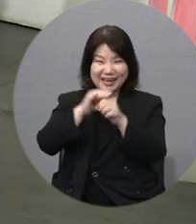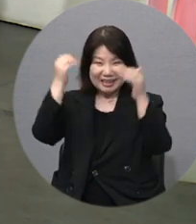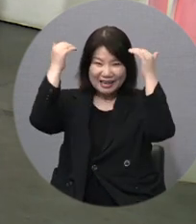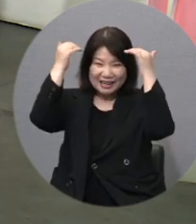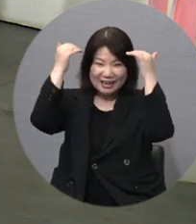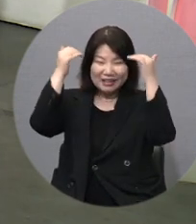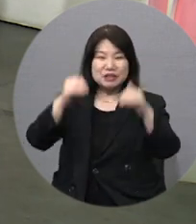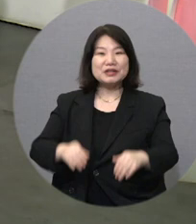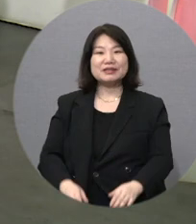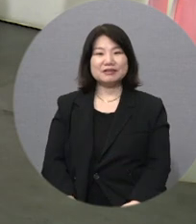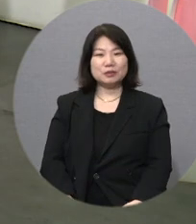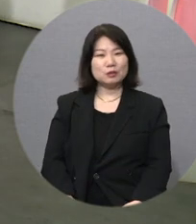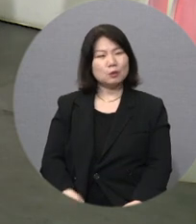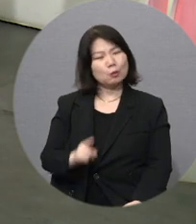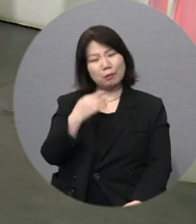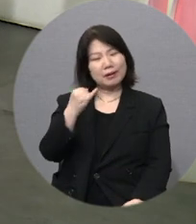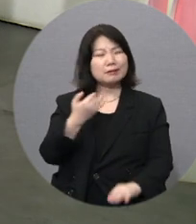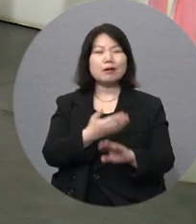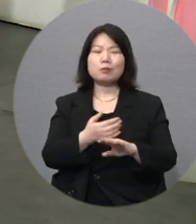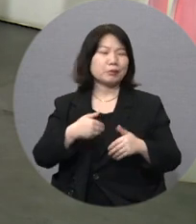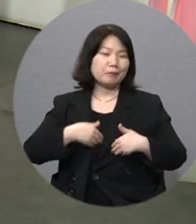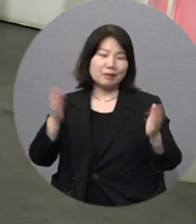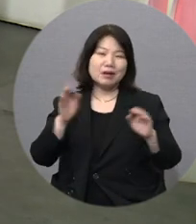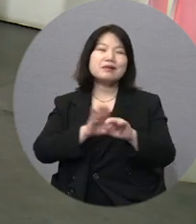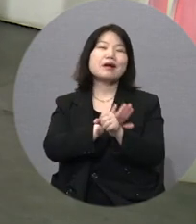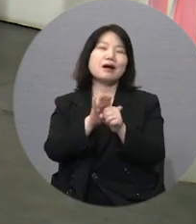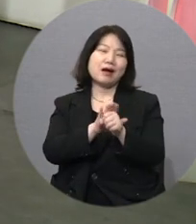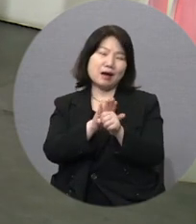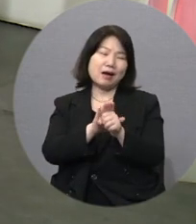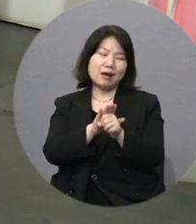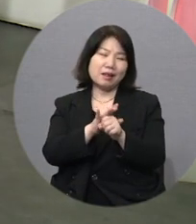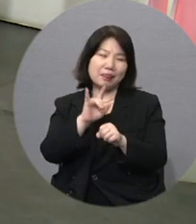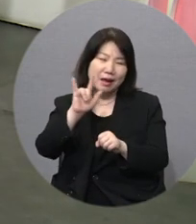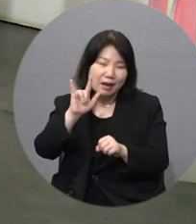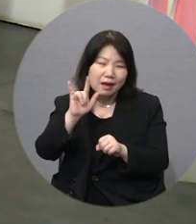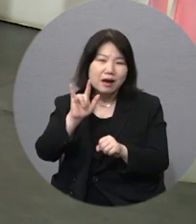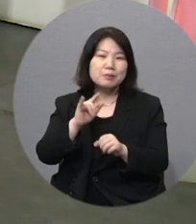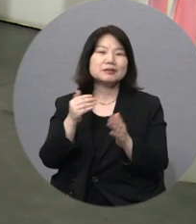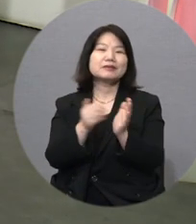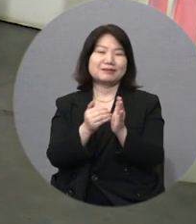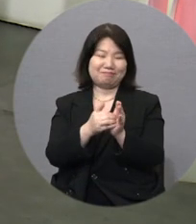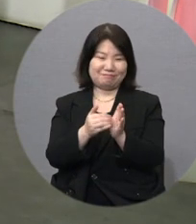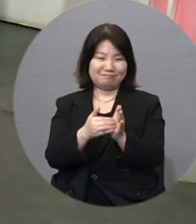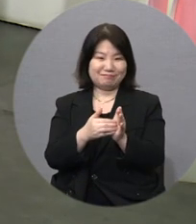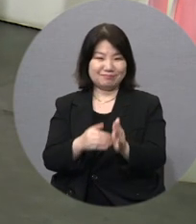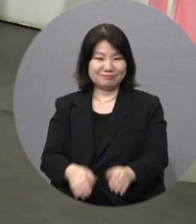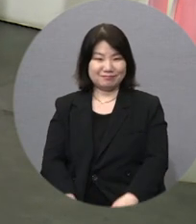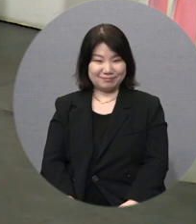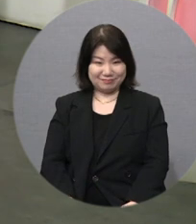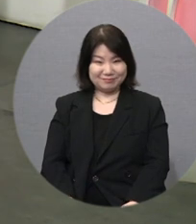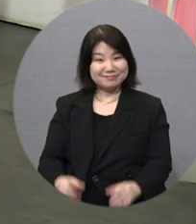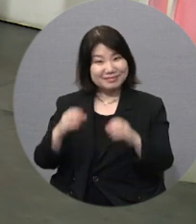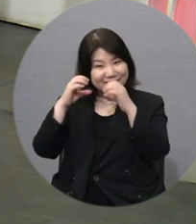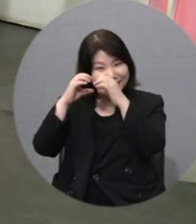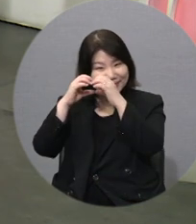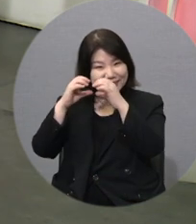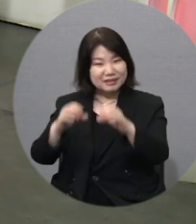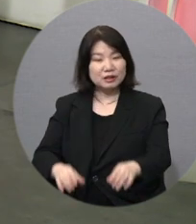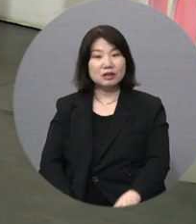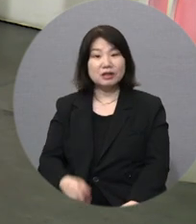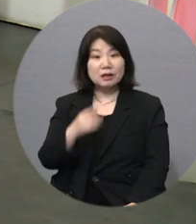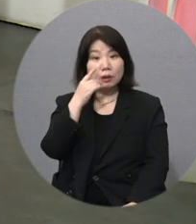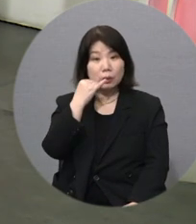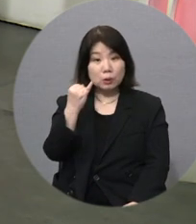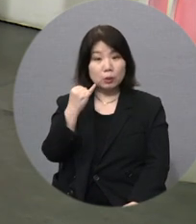좋다 엄마는 딴 거 필요 없어 그냥 사랑해 해주면 끝나는 거예요 머요 어머니